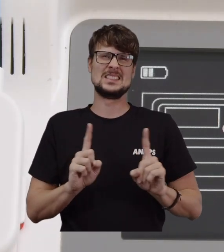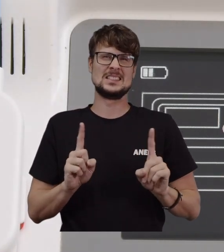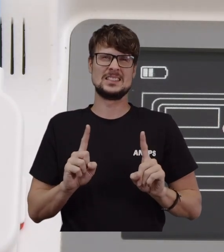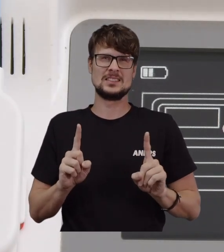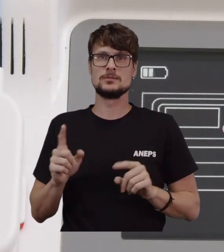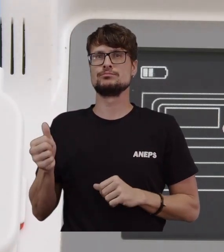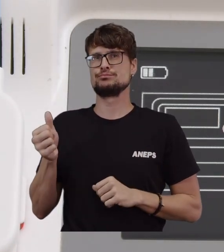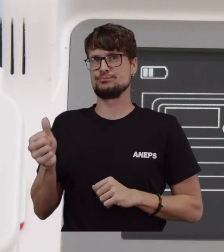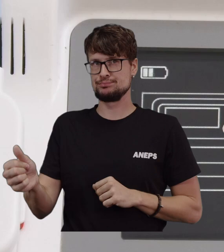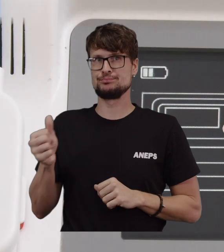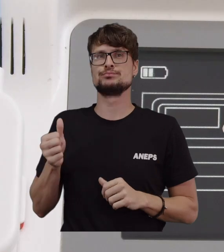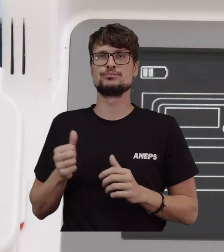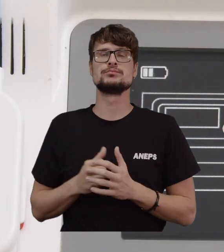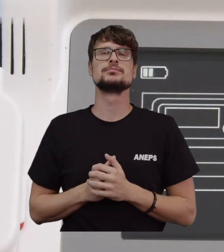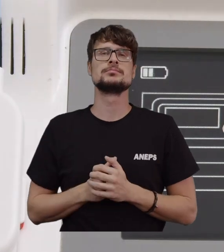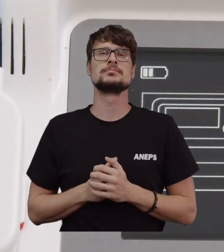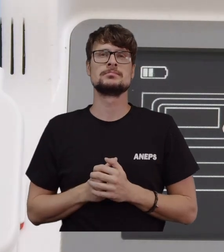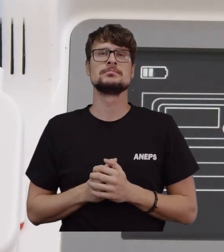Stlačte blikajúce tlačidlo.